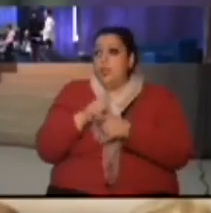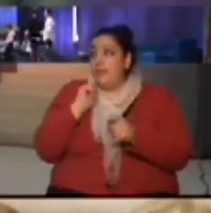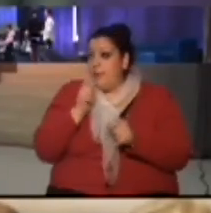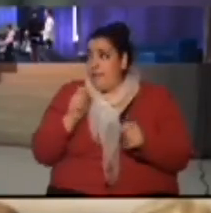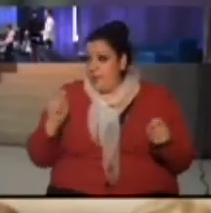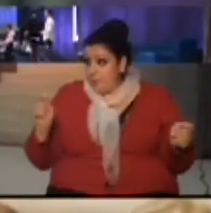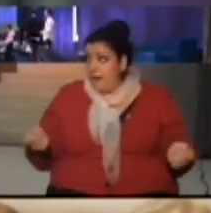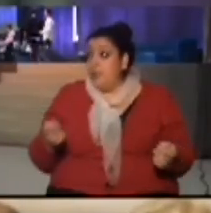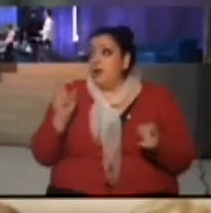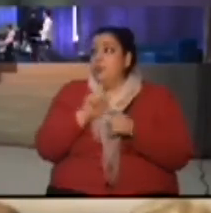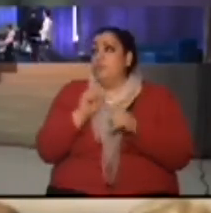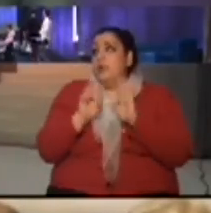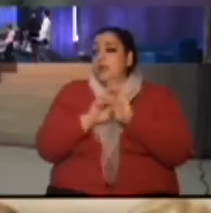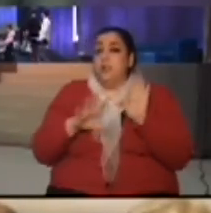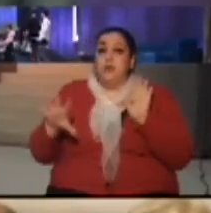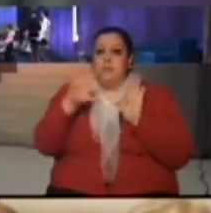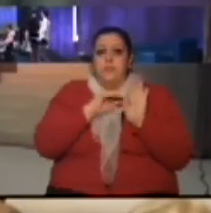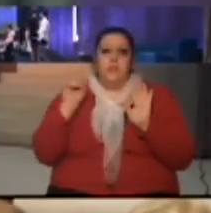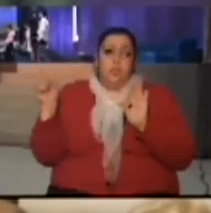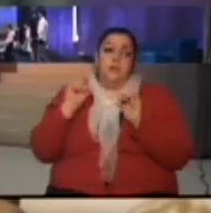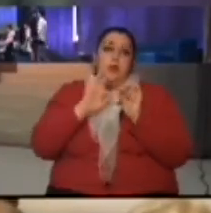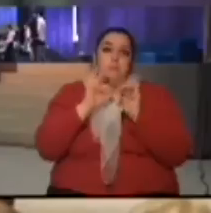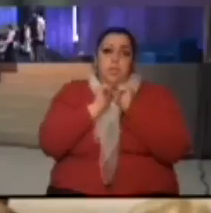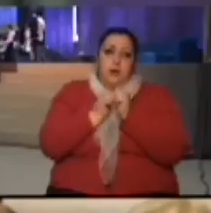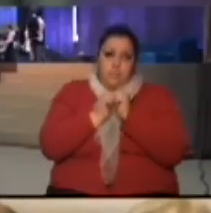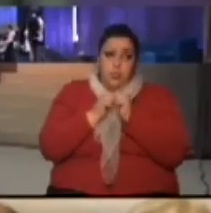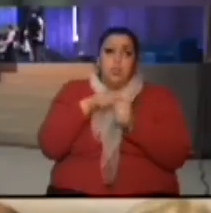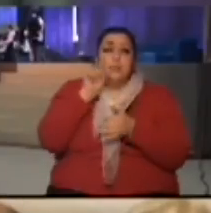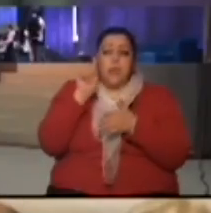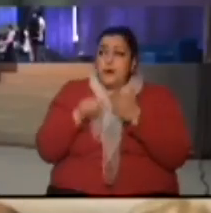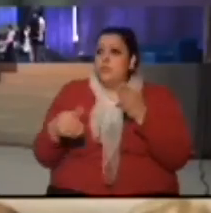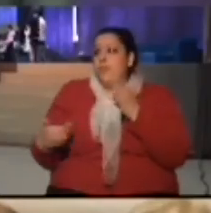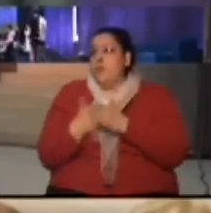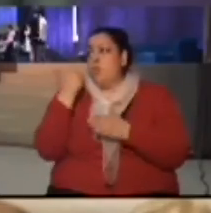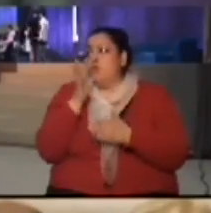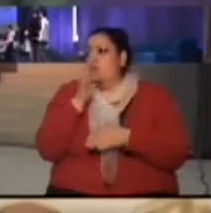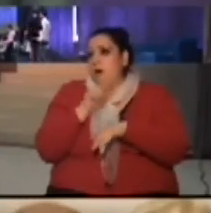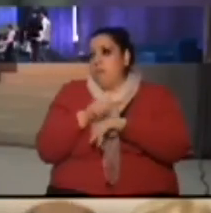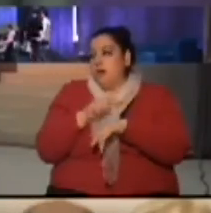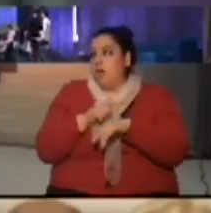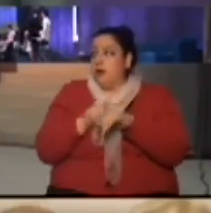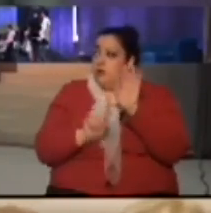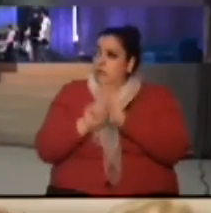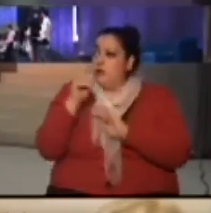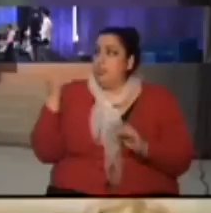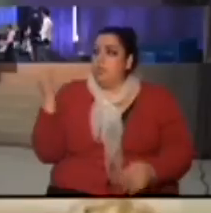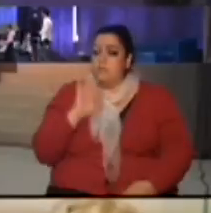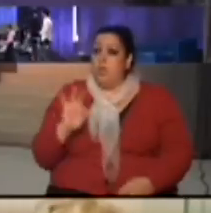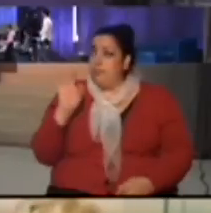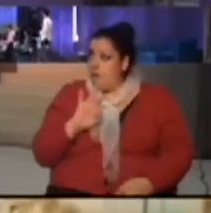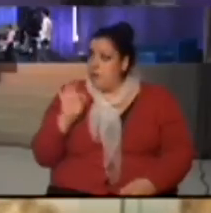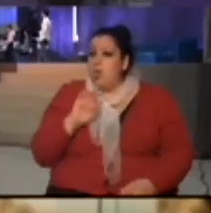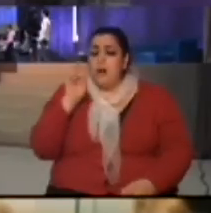կբաժանենք, մենք ուզում ենք եկեղեցով աղոթել ձեզ համար, որտեղ հավատում ենք, որ նոր ժամանակ է սկսվում ձեր կյանքում, ու այս ժամանակի մեջ